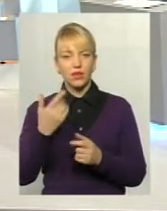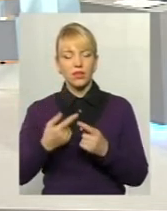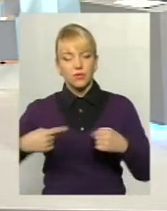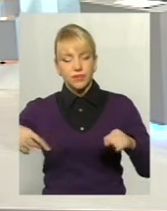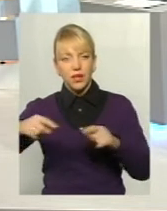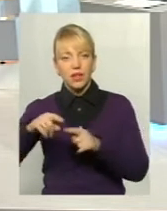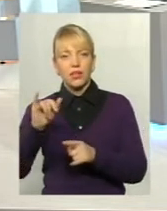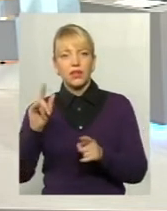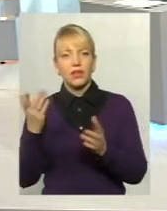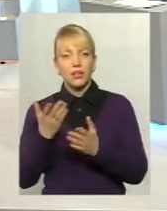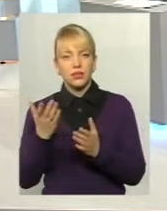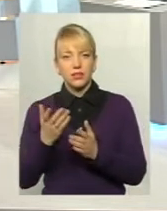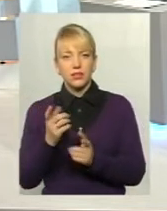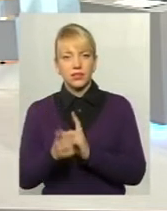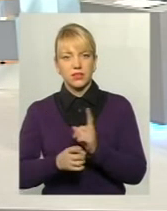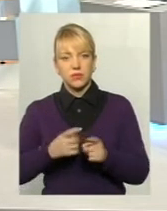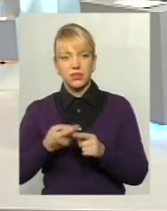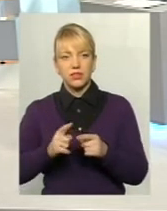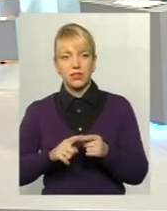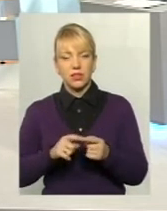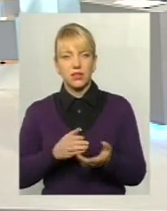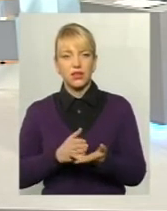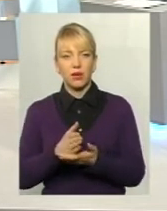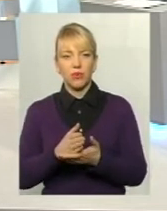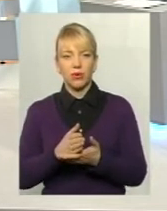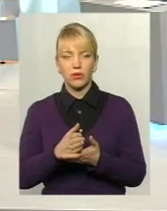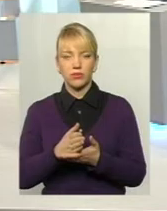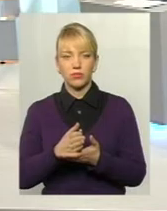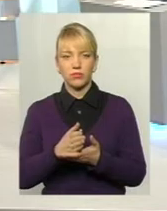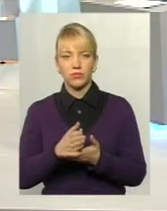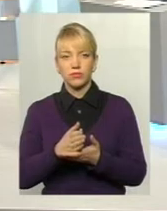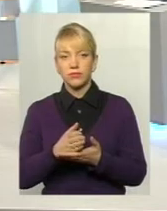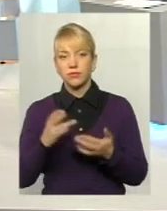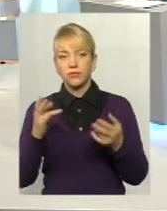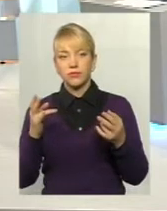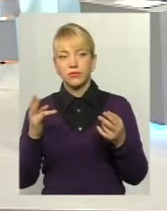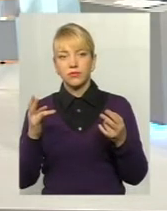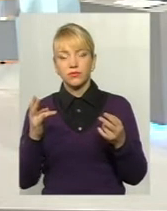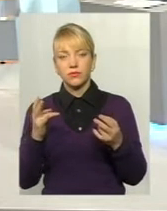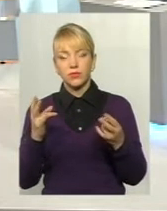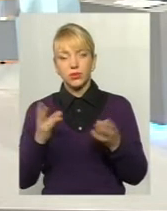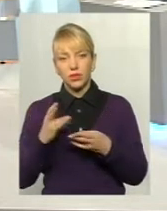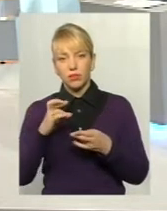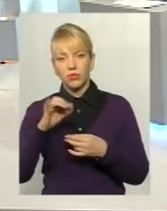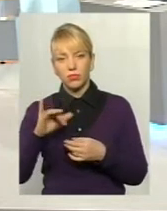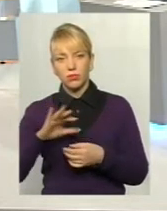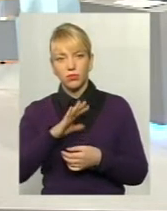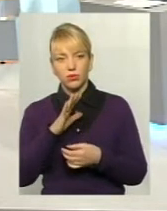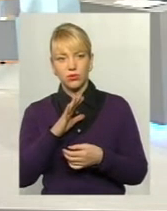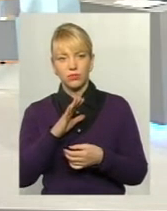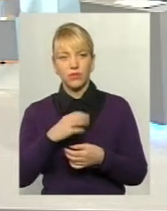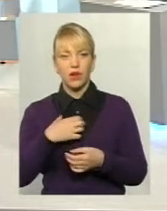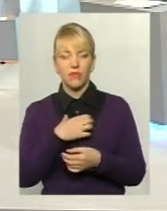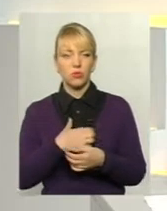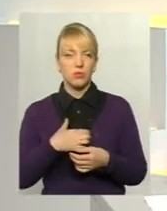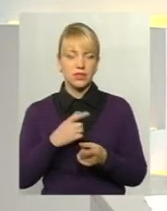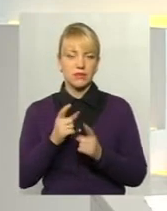змін оцей напрямок освіти, профільної освіти, варто було би актуалізувати,